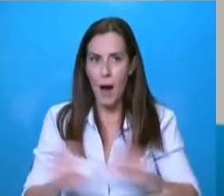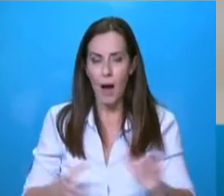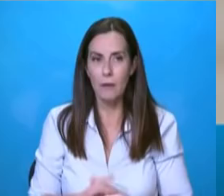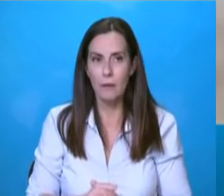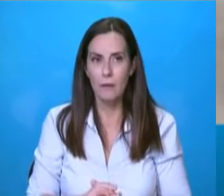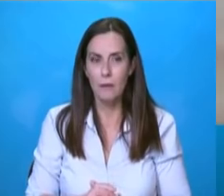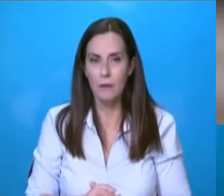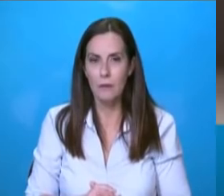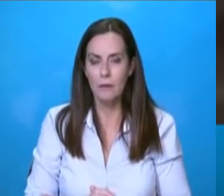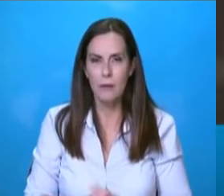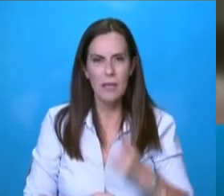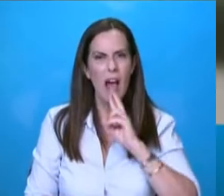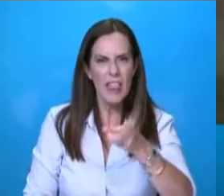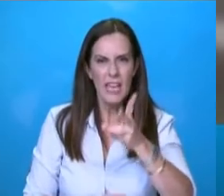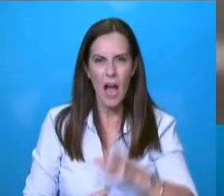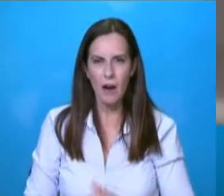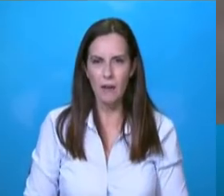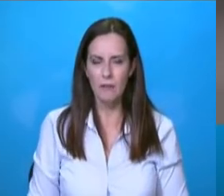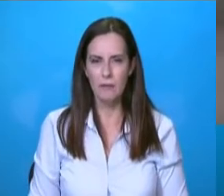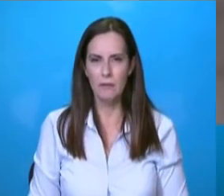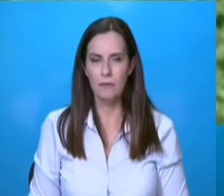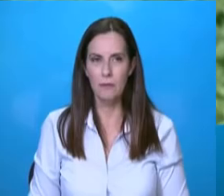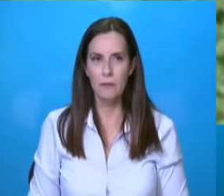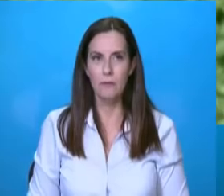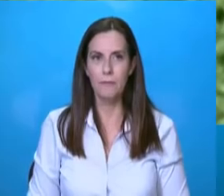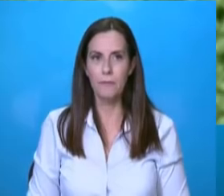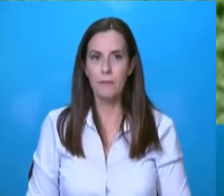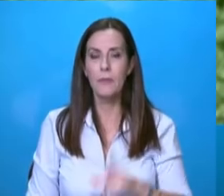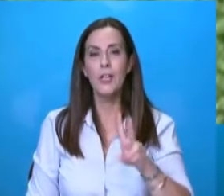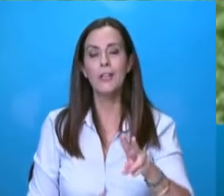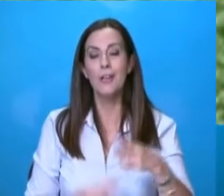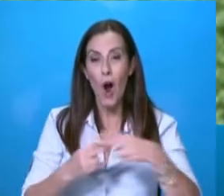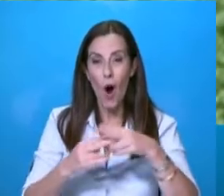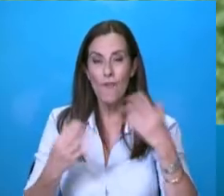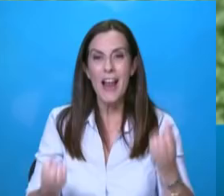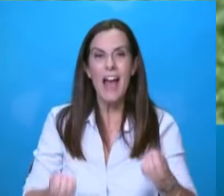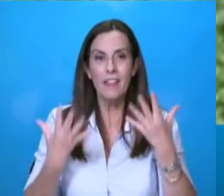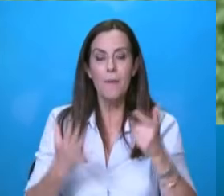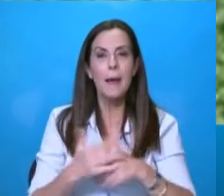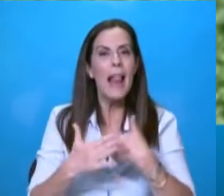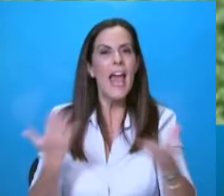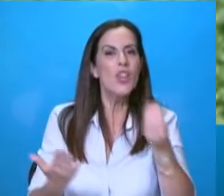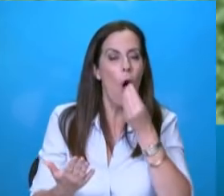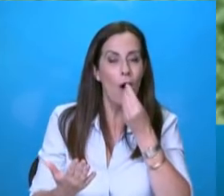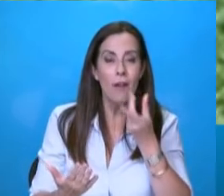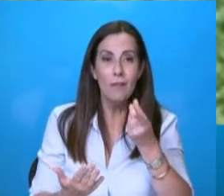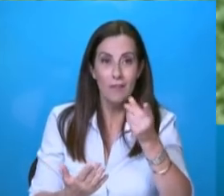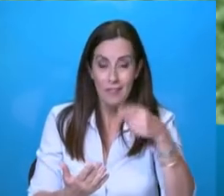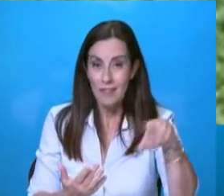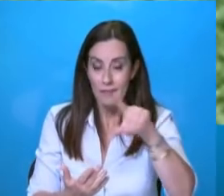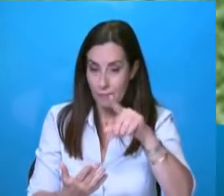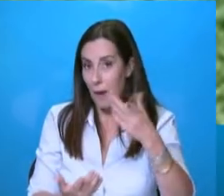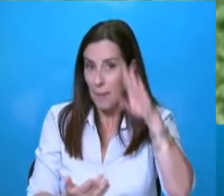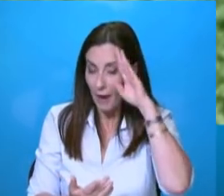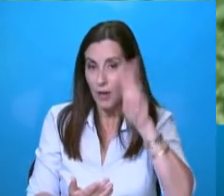תראה, פעם נתנו אלוהים מזלג לאכול. הנה, אלדינה. לחיבור לטבע יש מחיר. בשל מחסור במזון ובשטח מחייה, ההיצע הקולינרי של